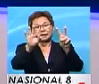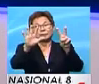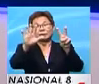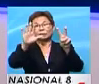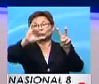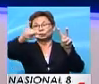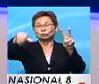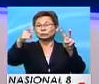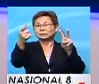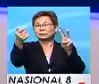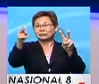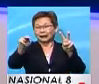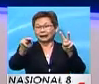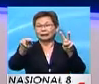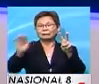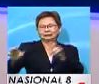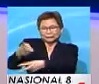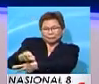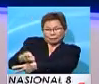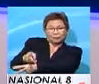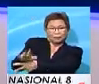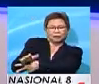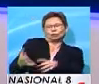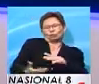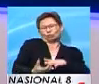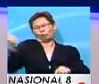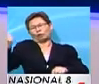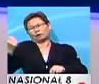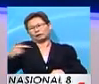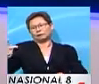Tan bagi bsit dalam stok simpanan